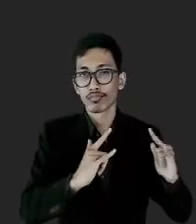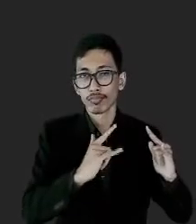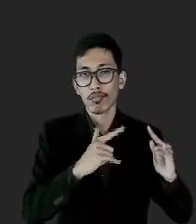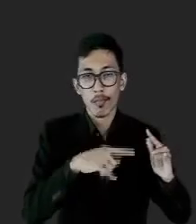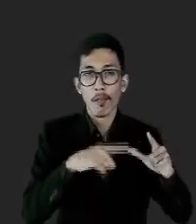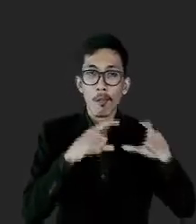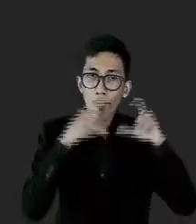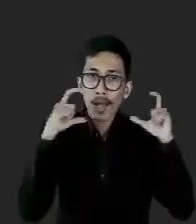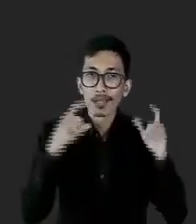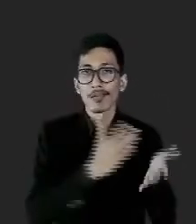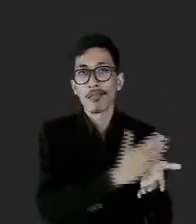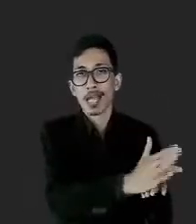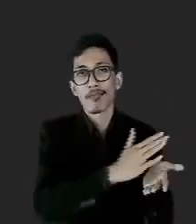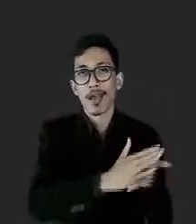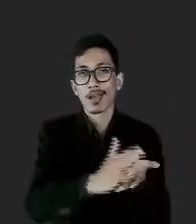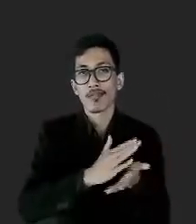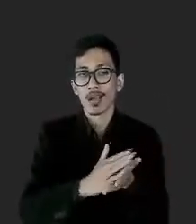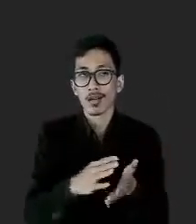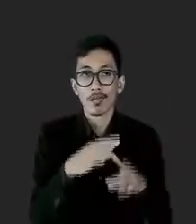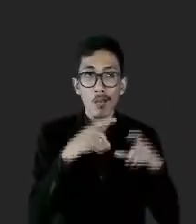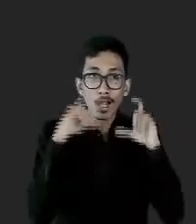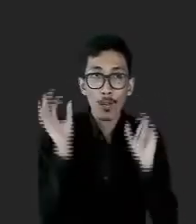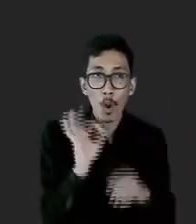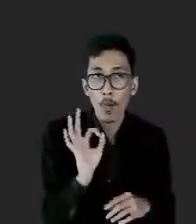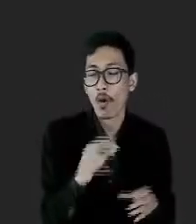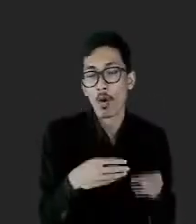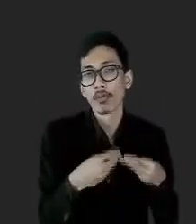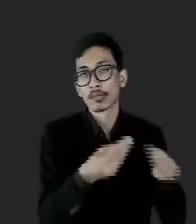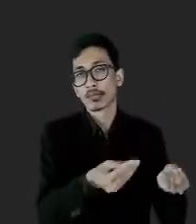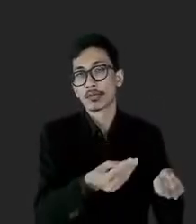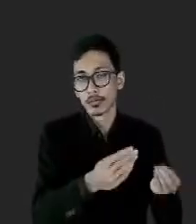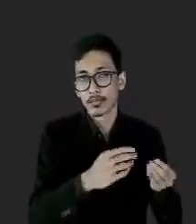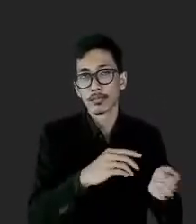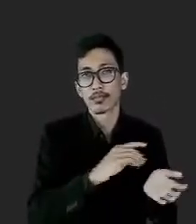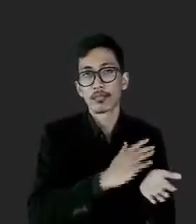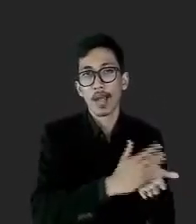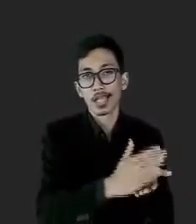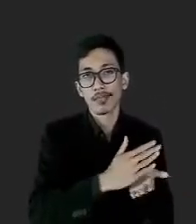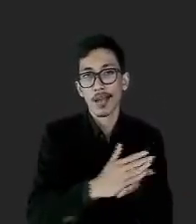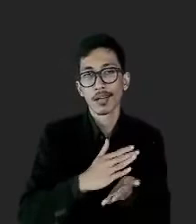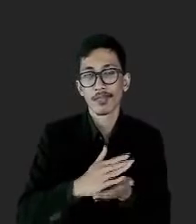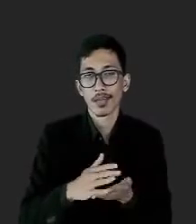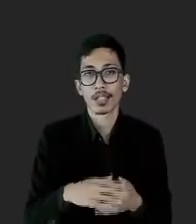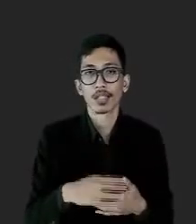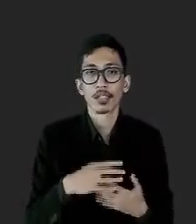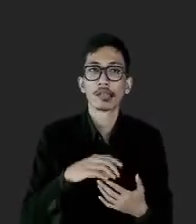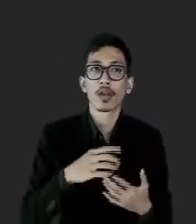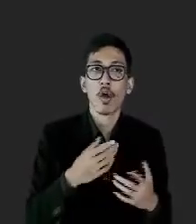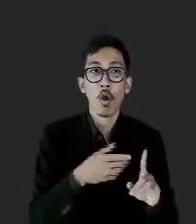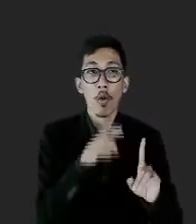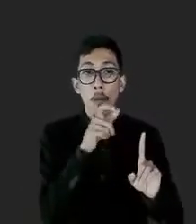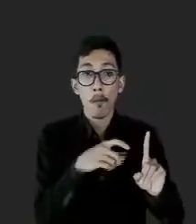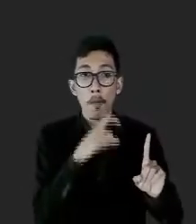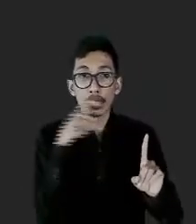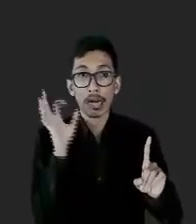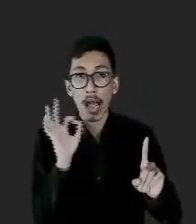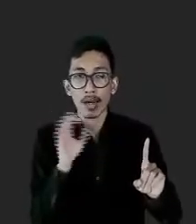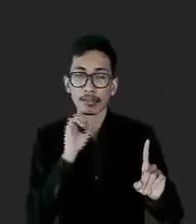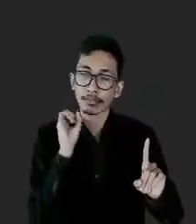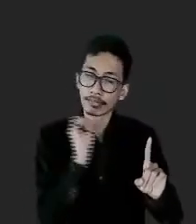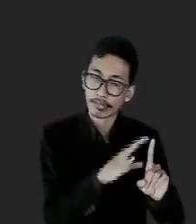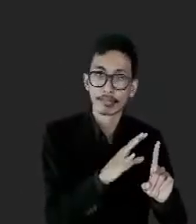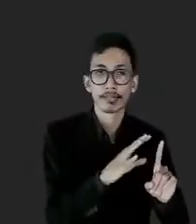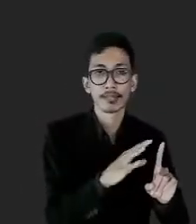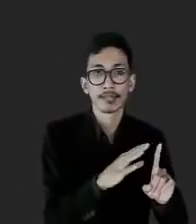membagikan masker untuk yang belum dan aktif mengingatkan untuk menggunakan masker bagi yang tidak menggunakan dengan baik dan